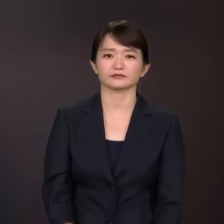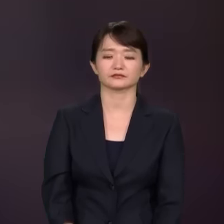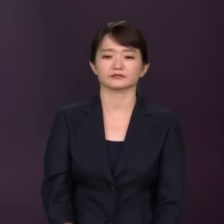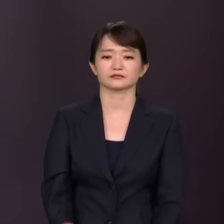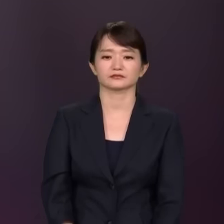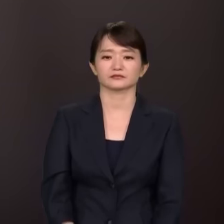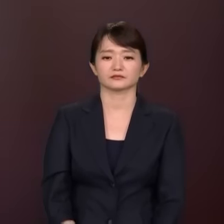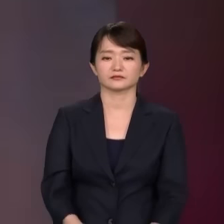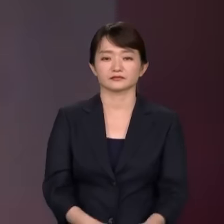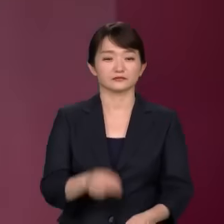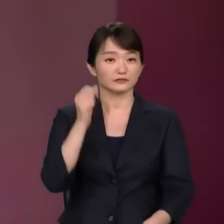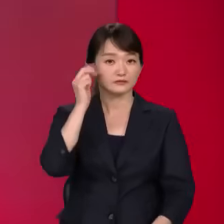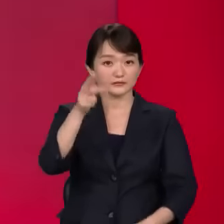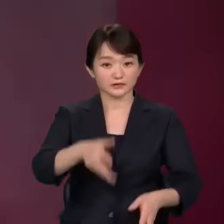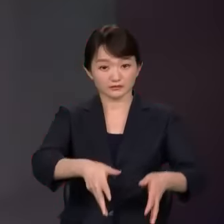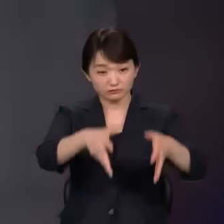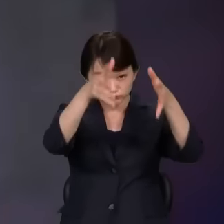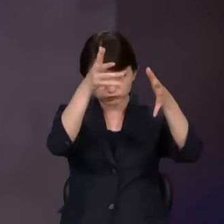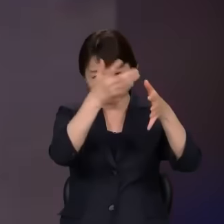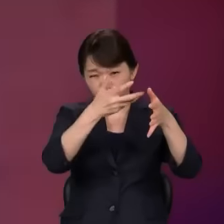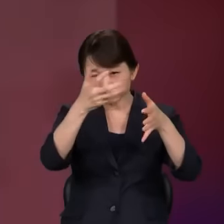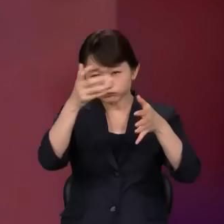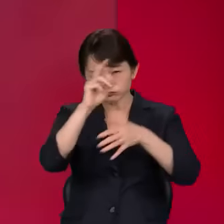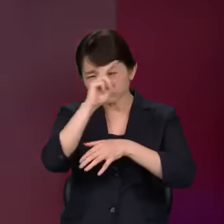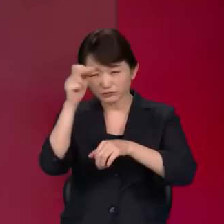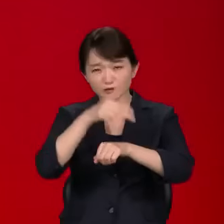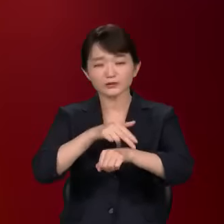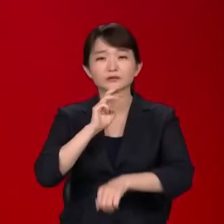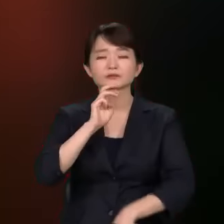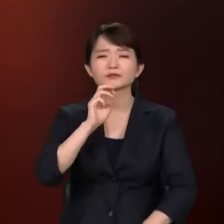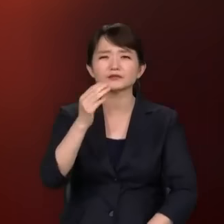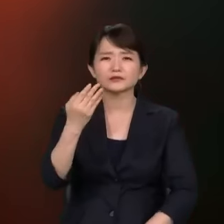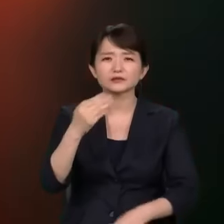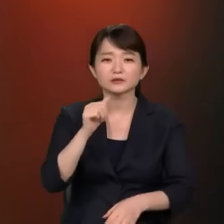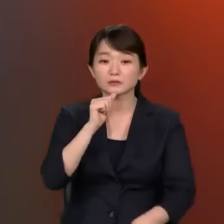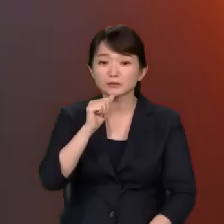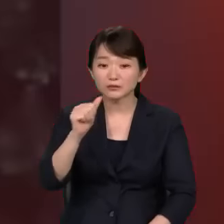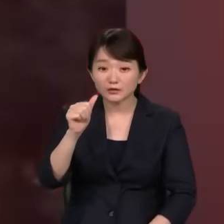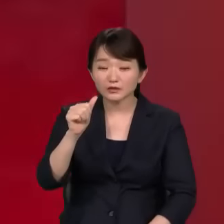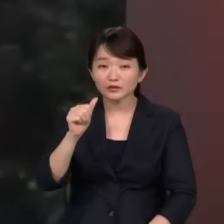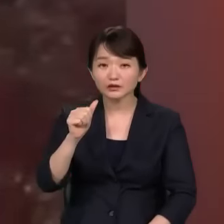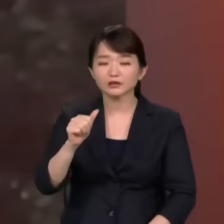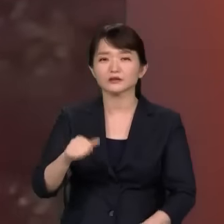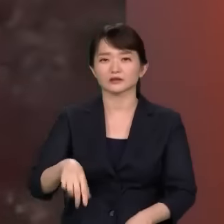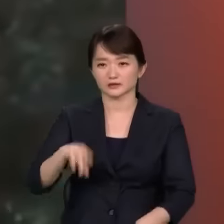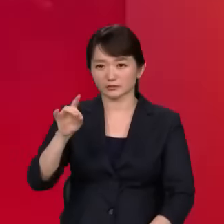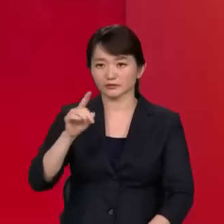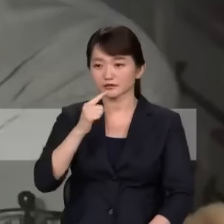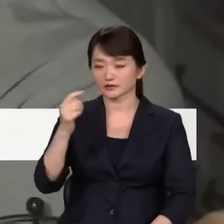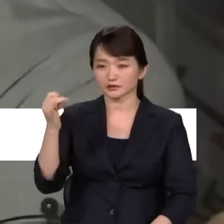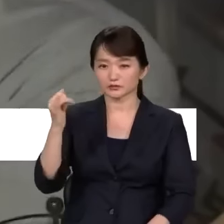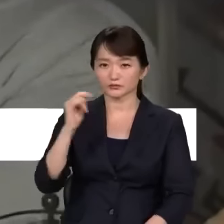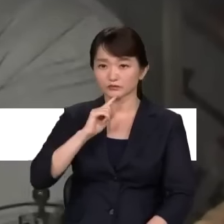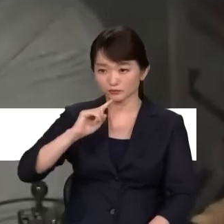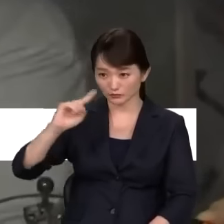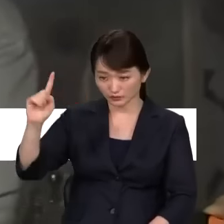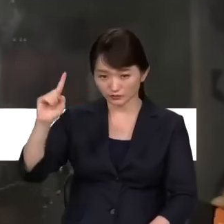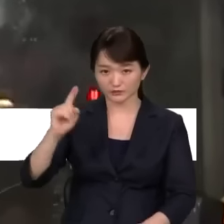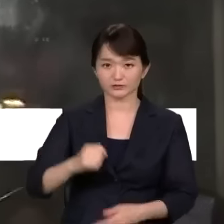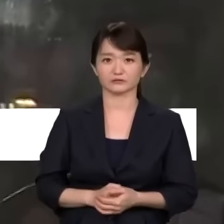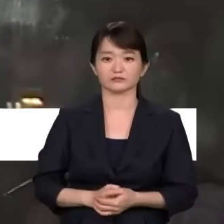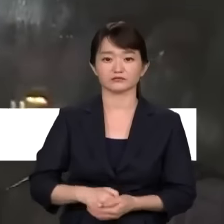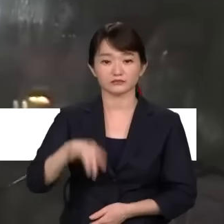연기가 시작된 시각 오후 7시 34분입니다. 5분 뒤 첫 119 신고가 접수됩니다. 처음에 큰 불